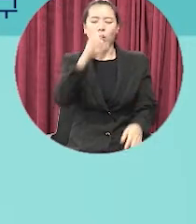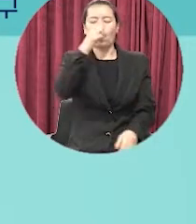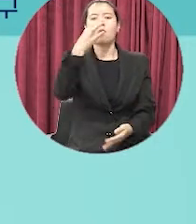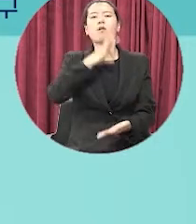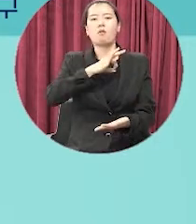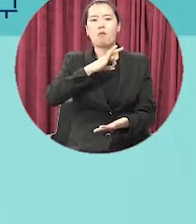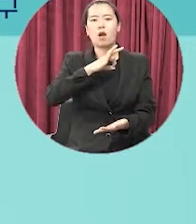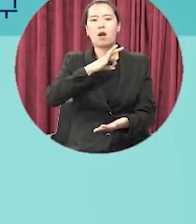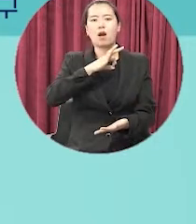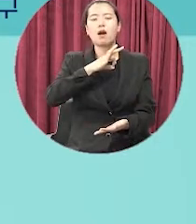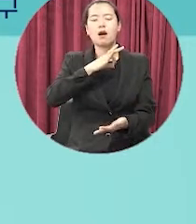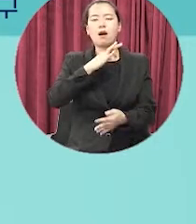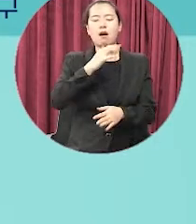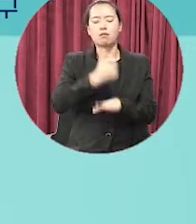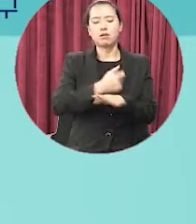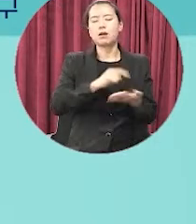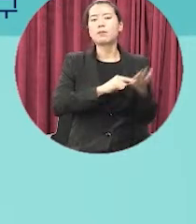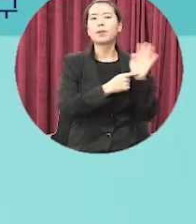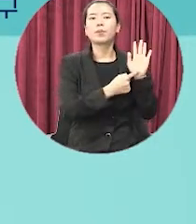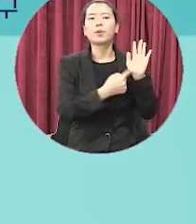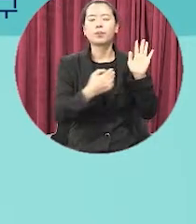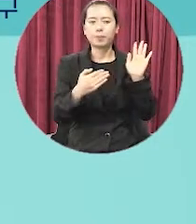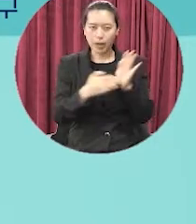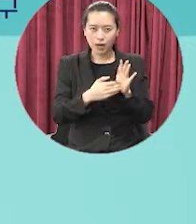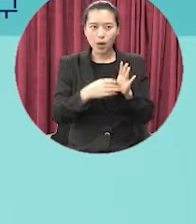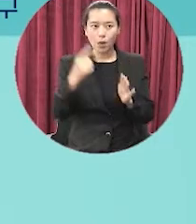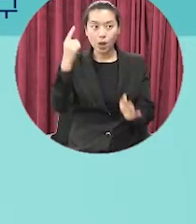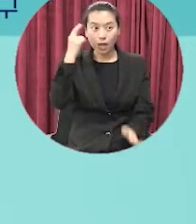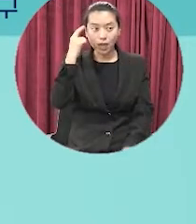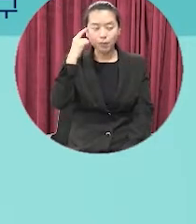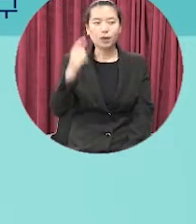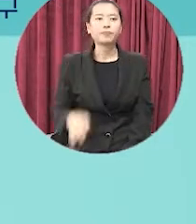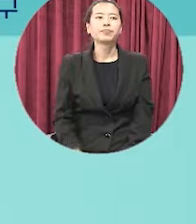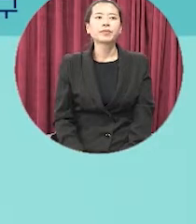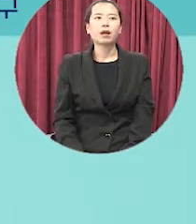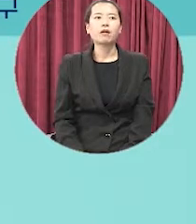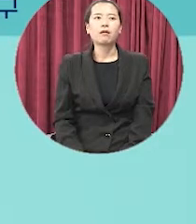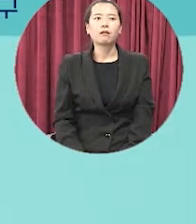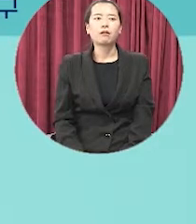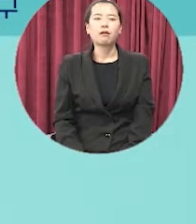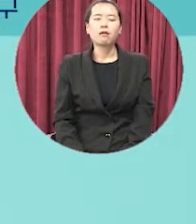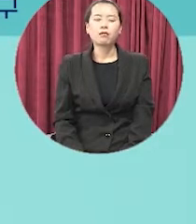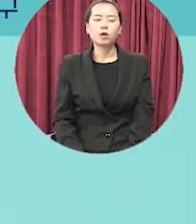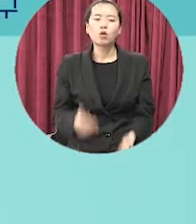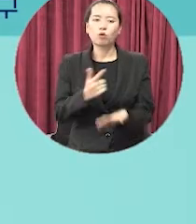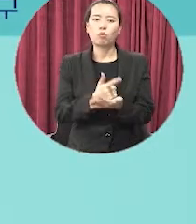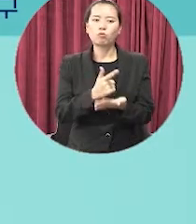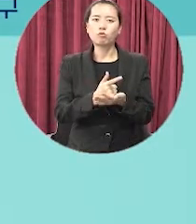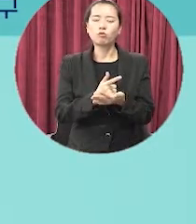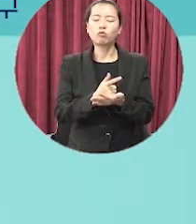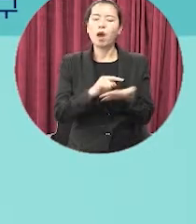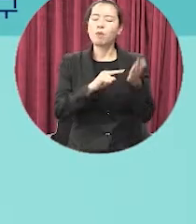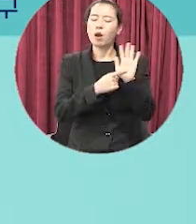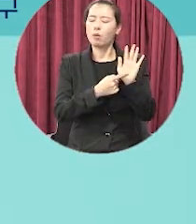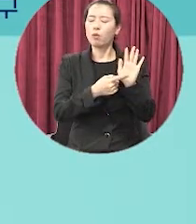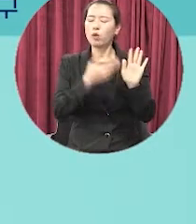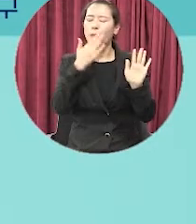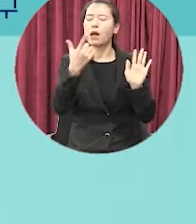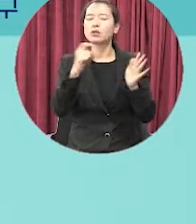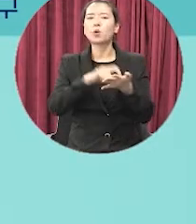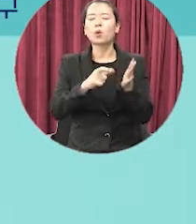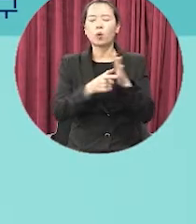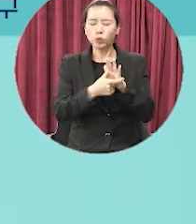이번에 내손을 발표를 했는데요 그게 아마 제가 생각하게 낼 수 있으 셰이크 패 것 역시 나갈 수 있는 것 같은데 그런 것처럼 및 예과 악세